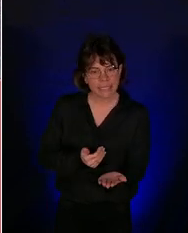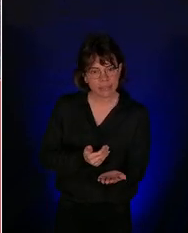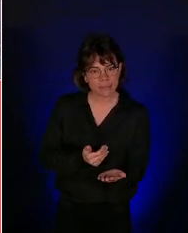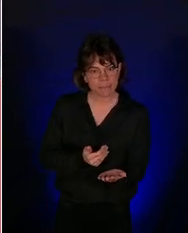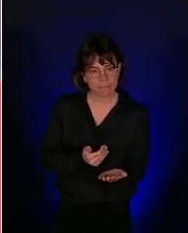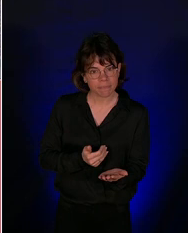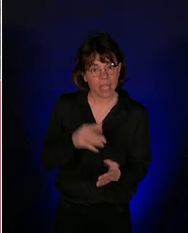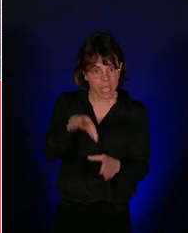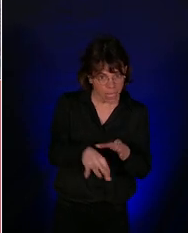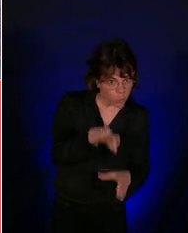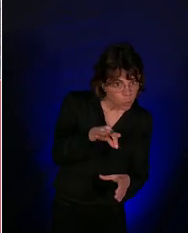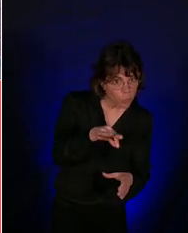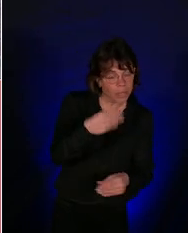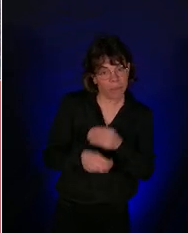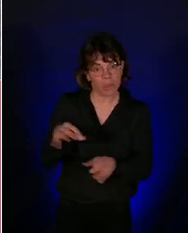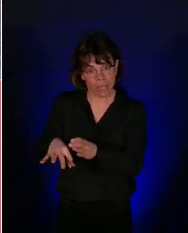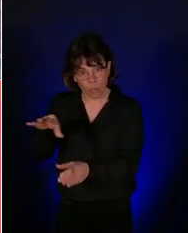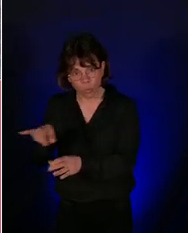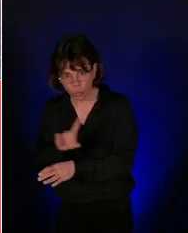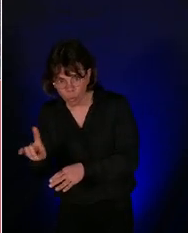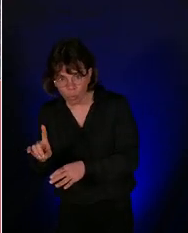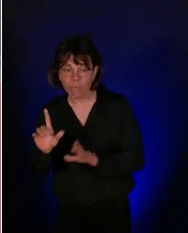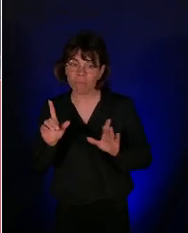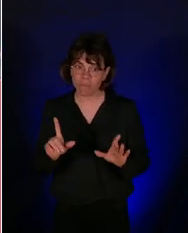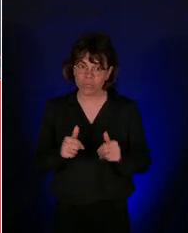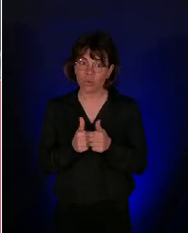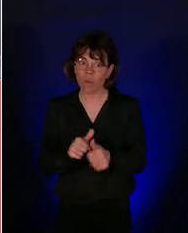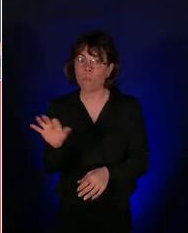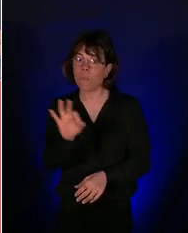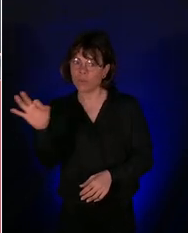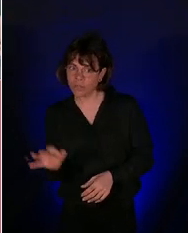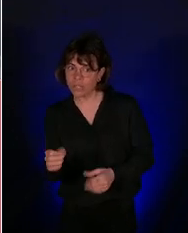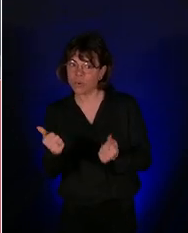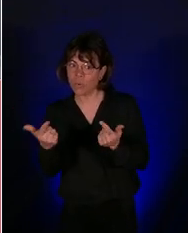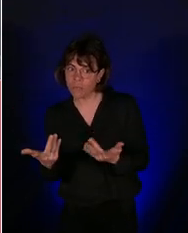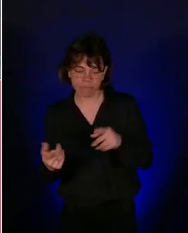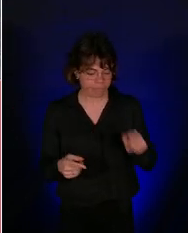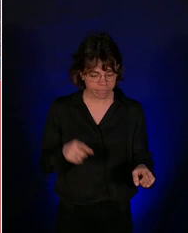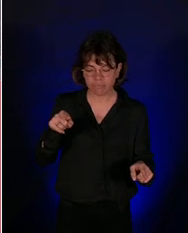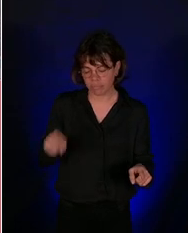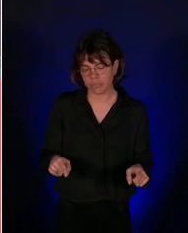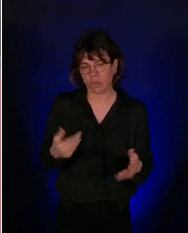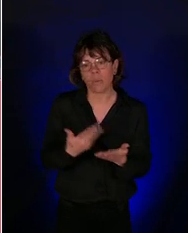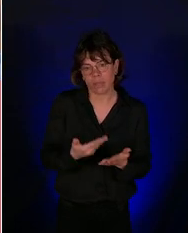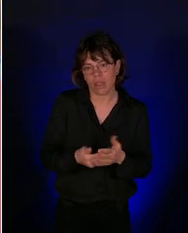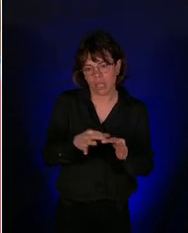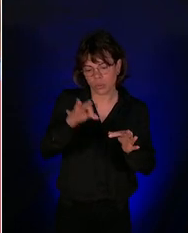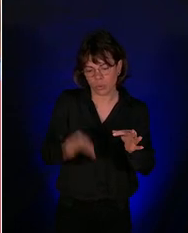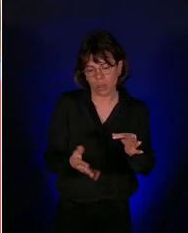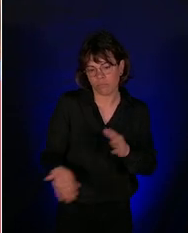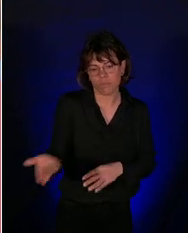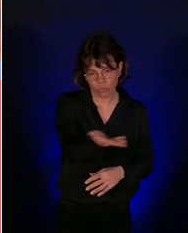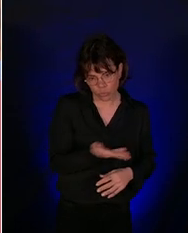des élus et de ceux qui n'ont pas été élus, mais avec les pourcentages qu'ils ont eus. Comme ça, vous aurez les résultats pour tout le monde.